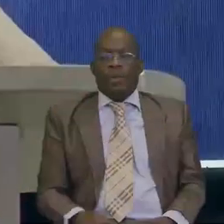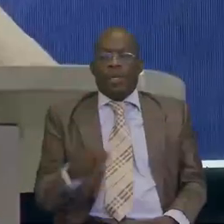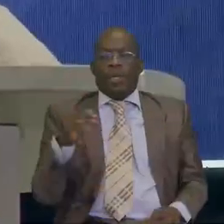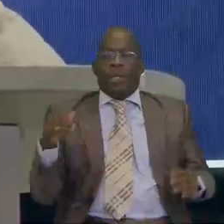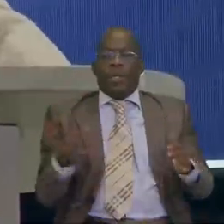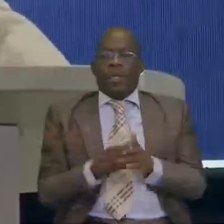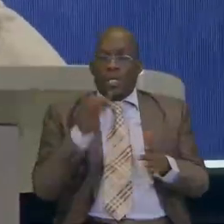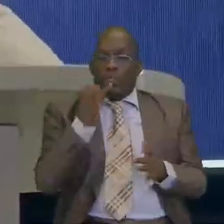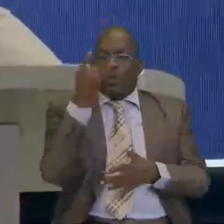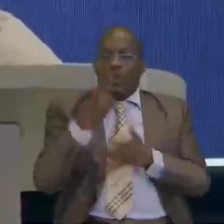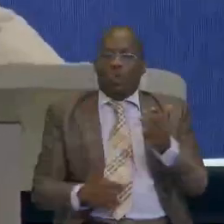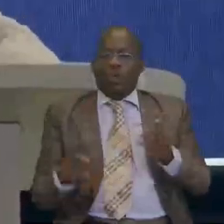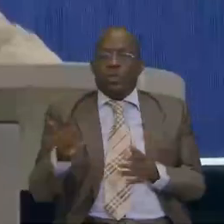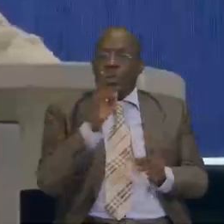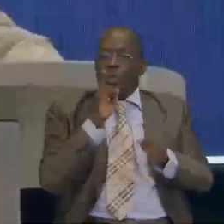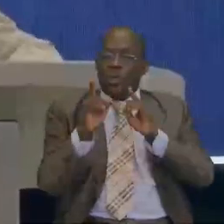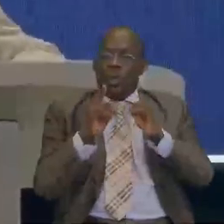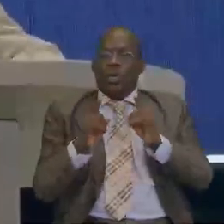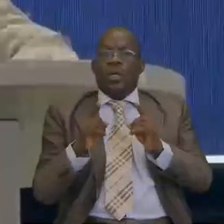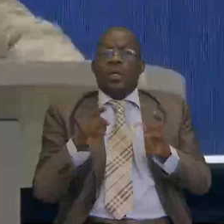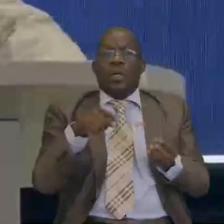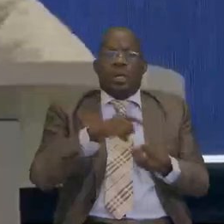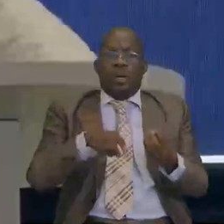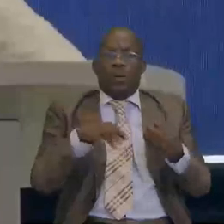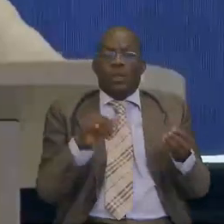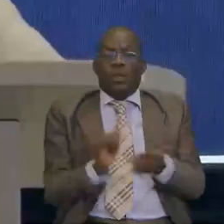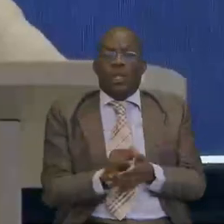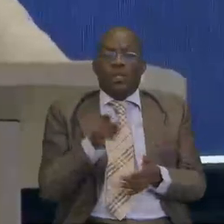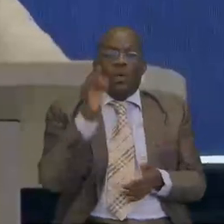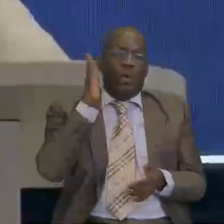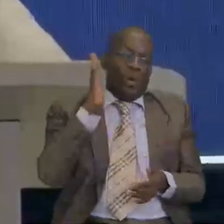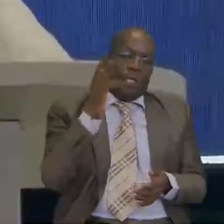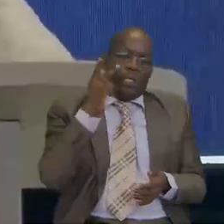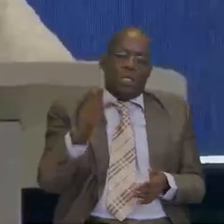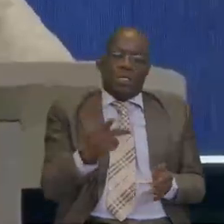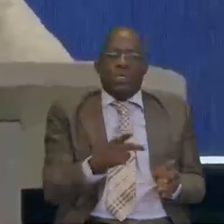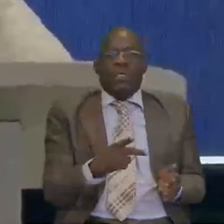C'est ce dont tu parles que tu vas voir manifester.